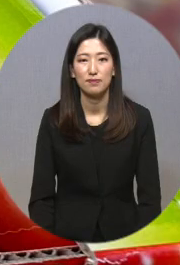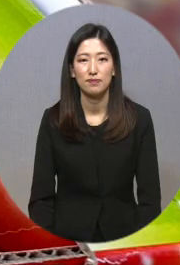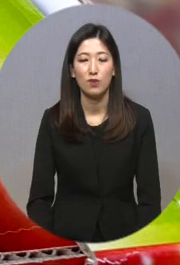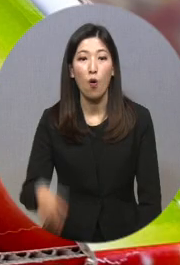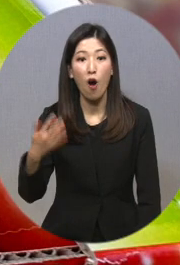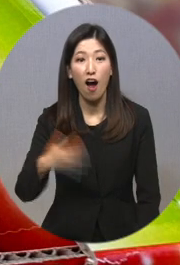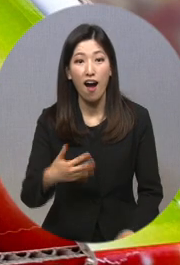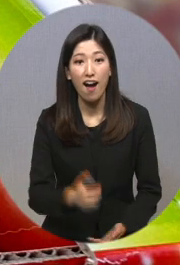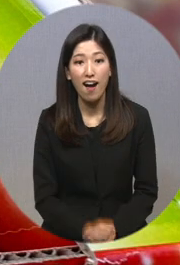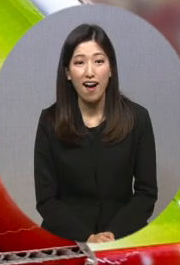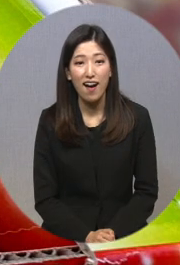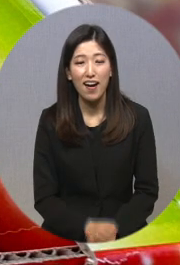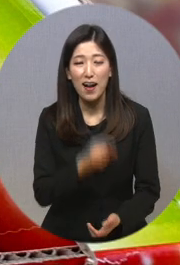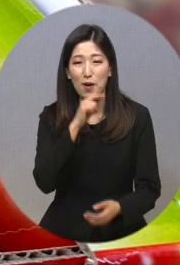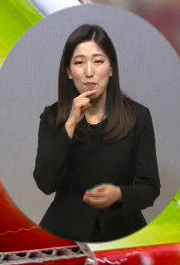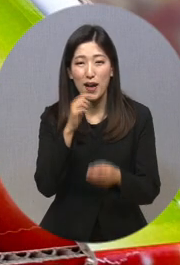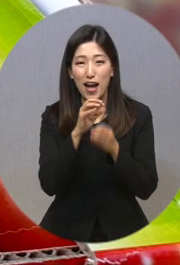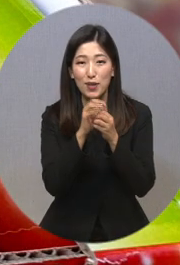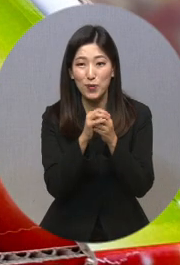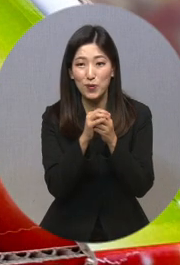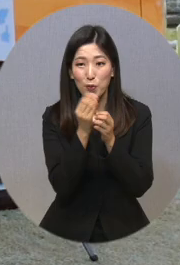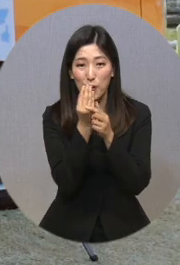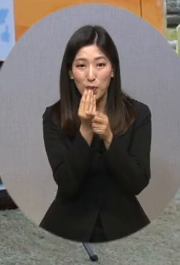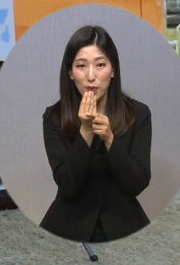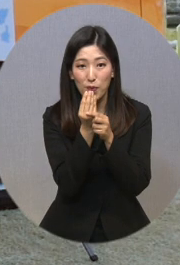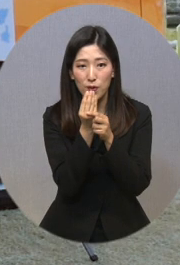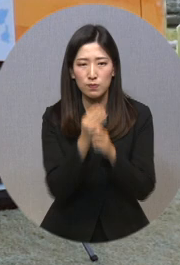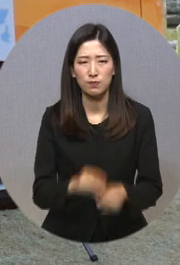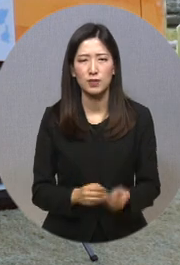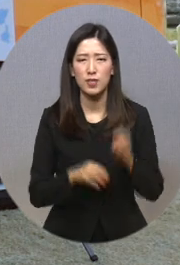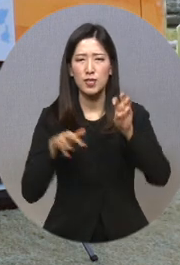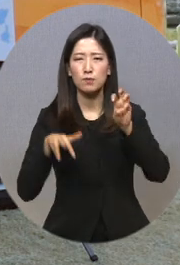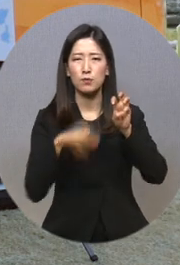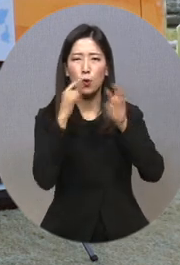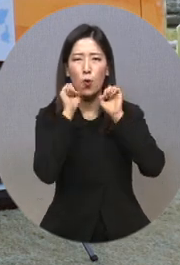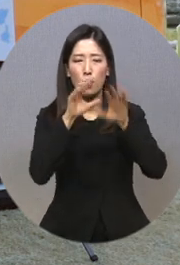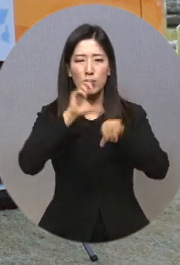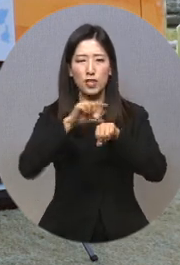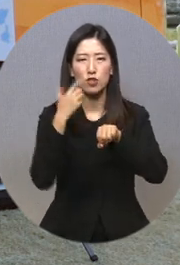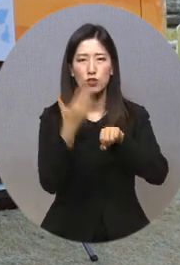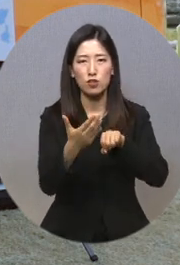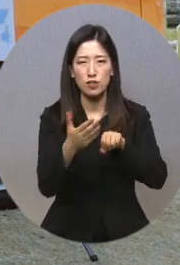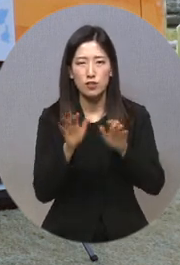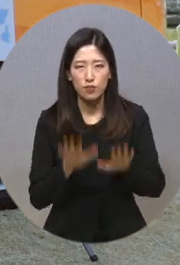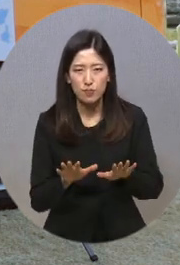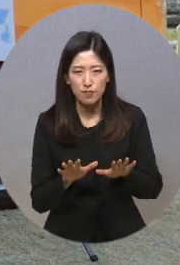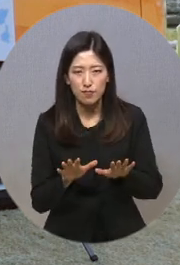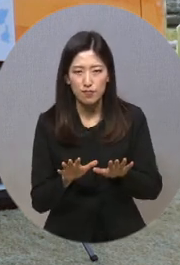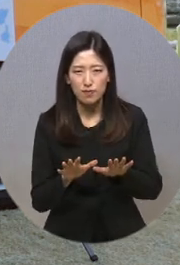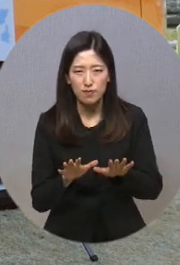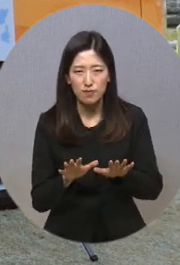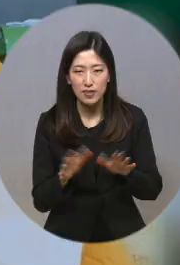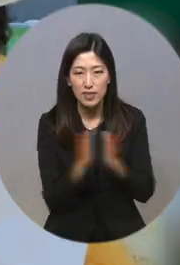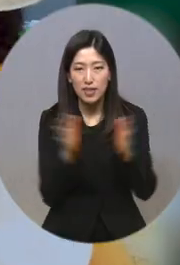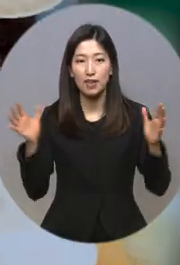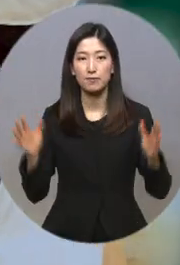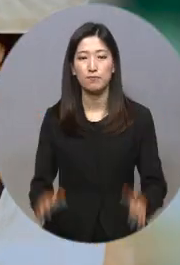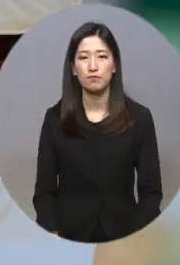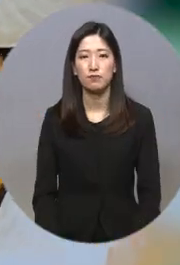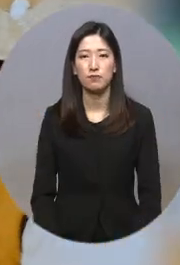남녀노소 누구나 좋아하는 파수대 방울토마토. 응? 자, 지금부터 정확히 30초의 홍보 시간을 드립니다. 어? 준비하시고